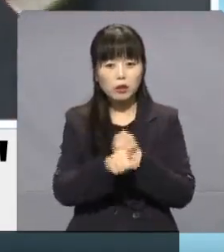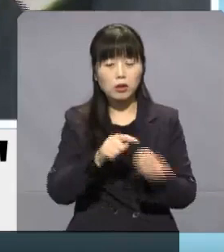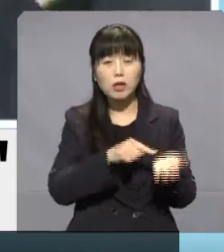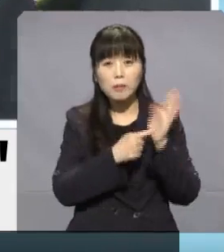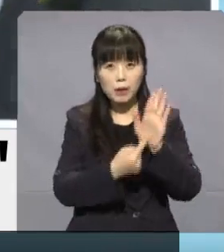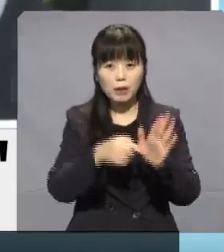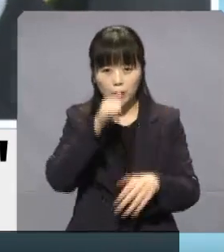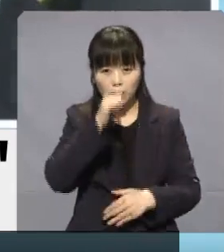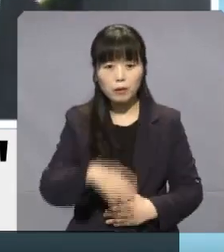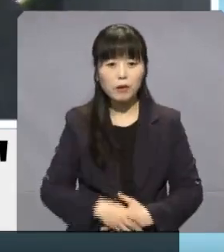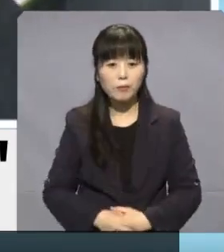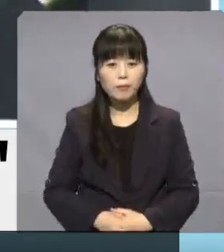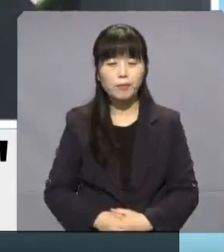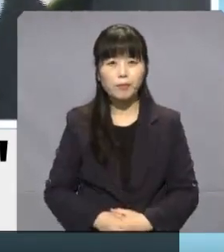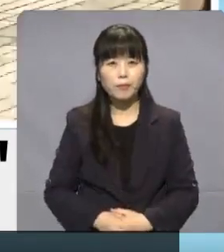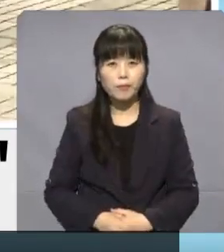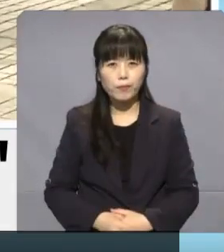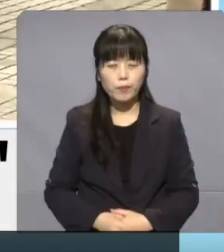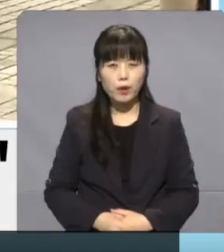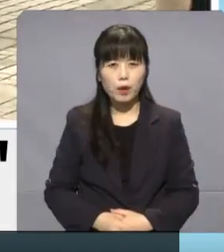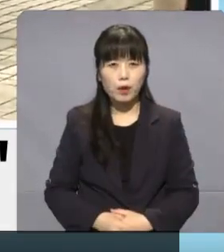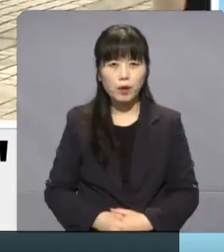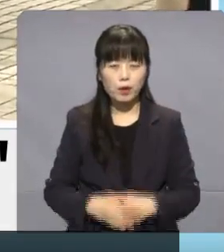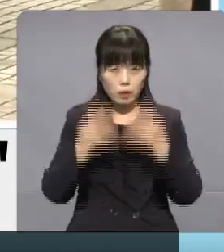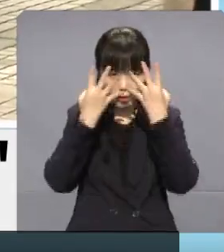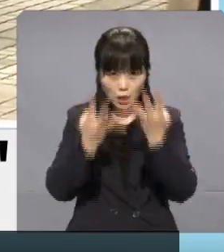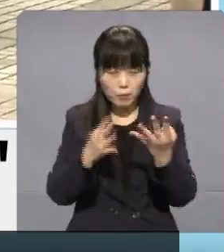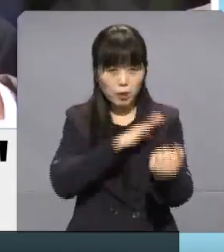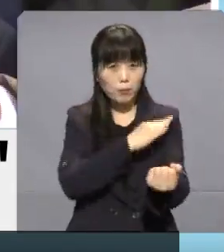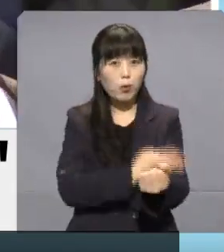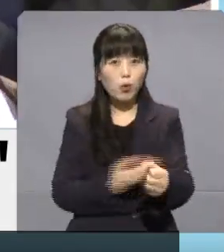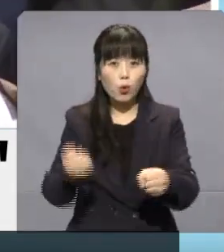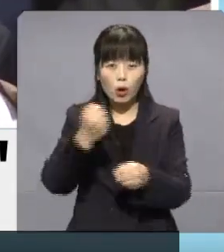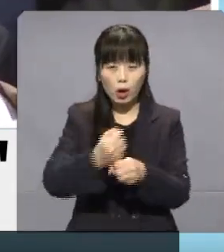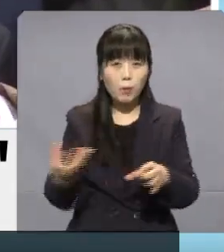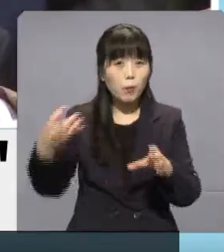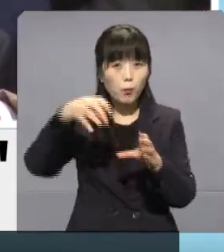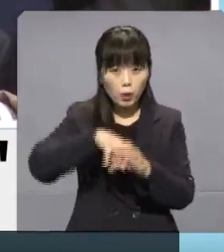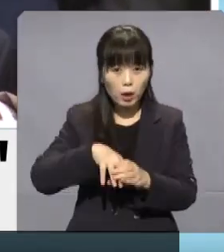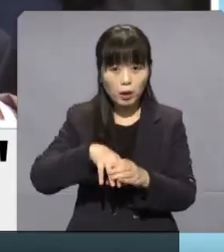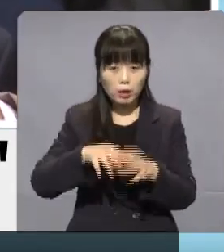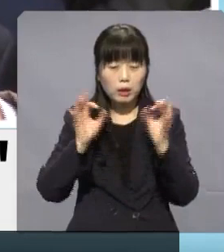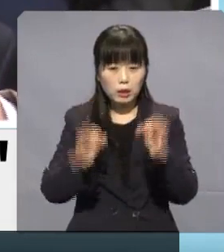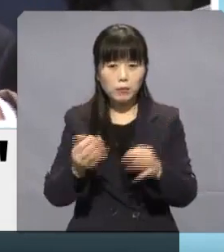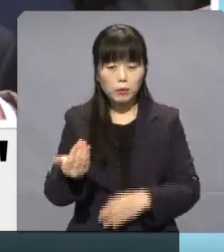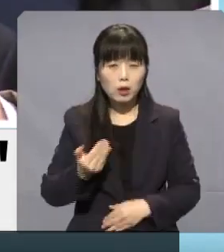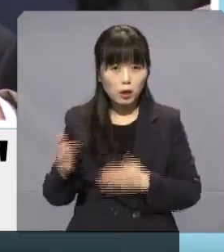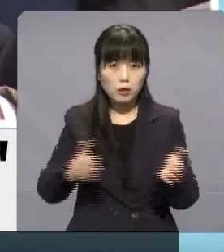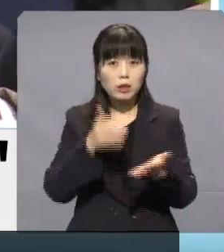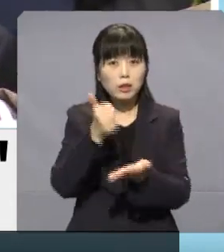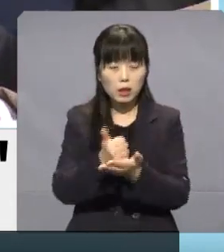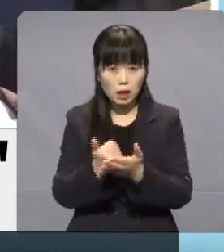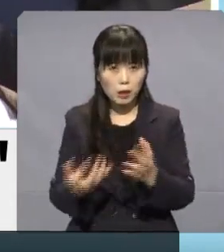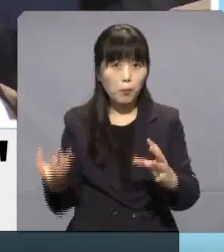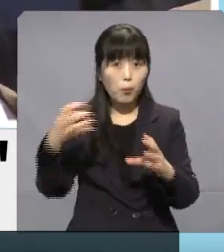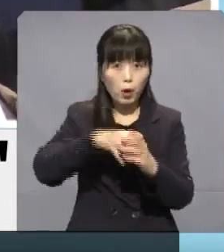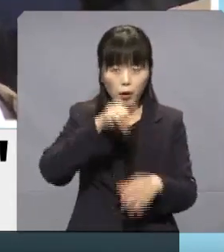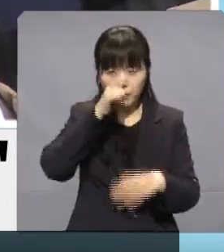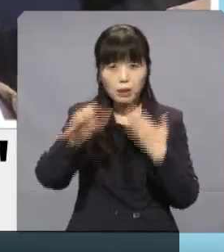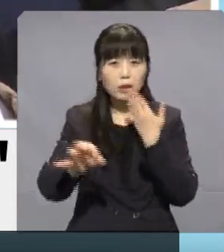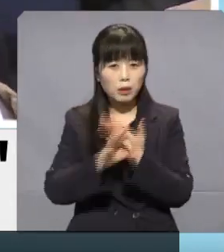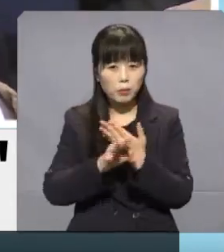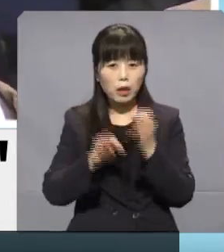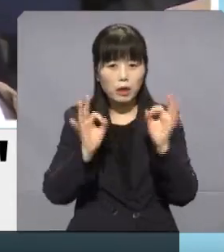같은데 아마 전격적으로 사면 복권까지 포함시켜서 김경수 전 지사를 대상에 포함시킨다고 하면